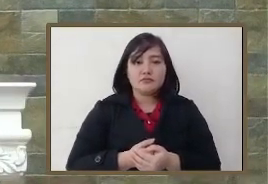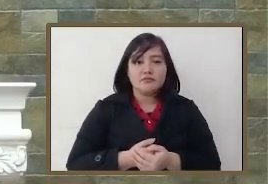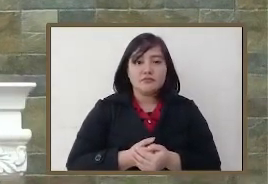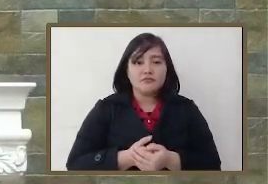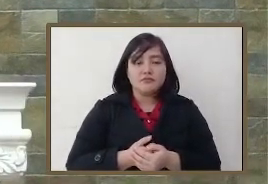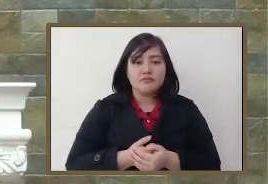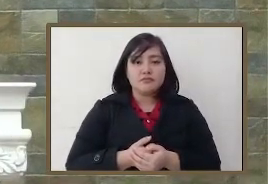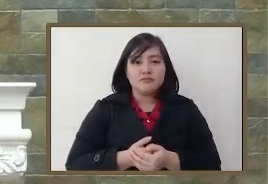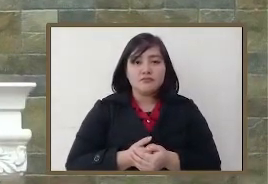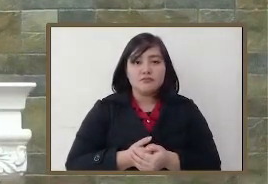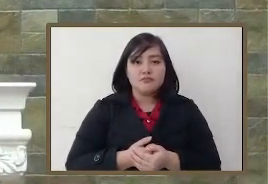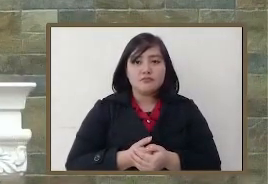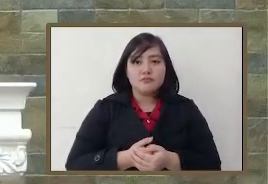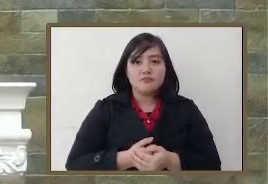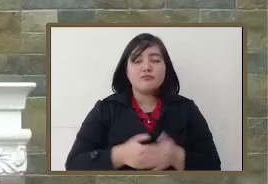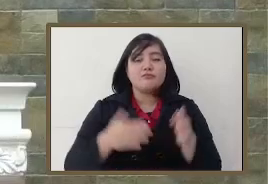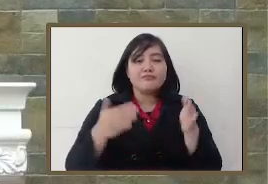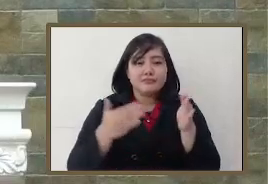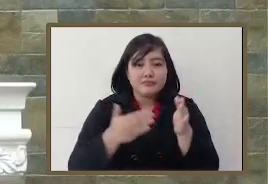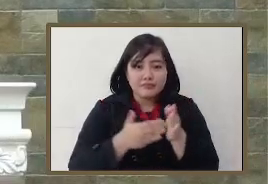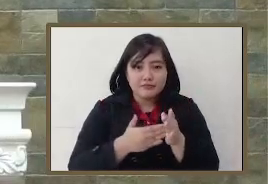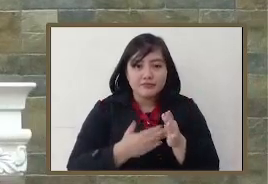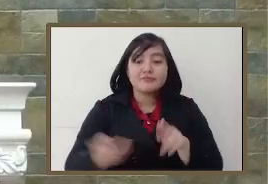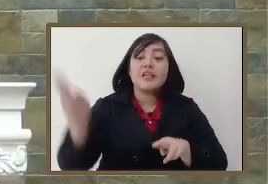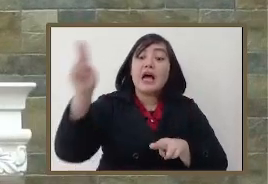Kapatid, add to your faith what?